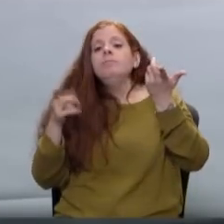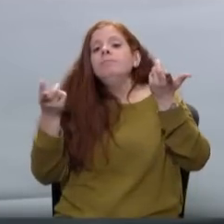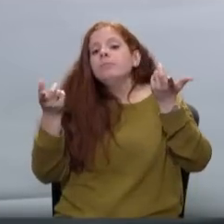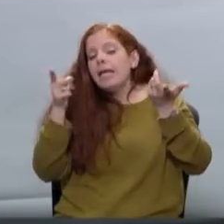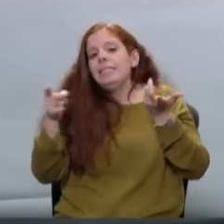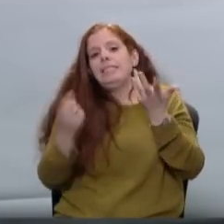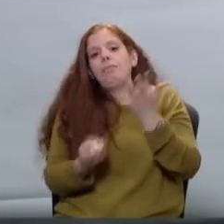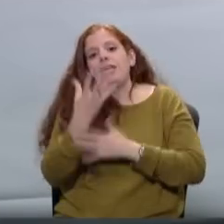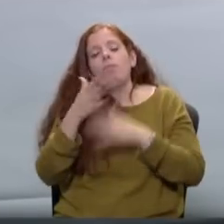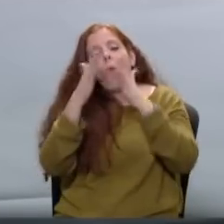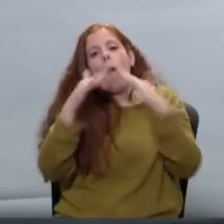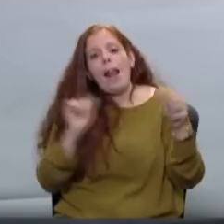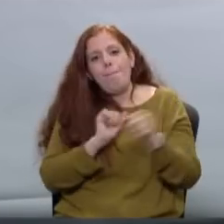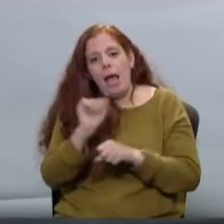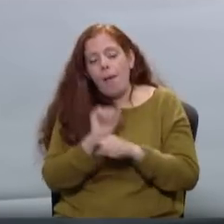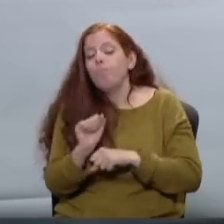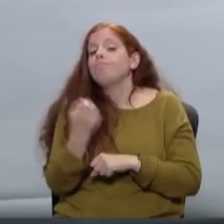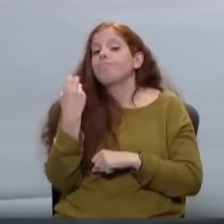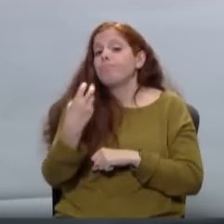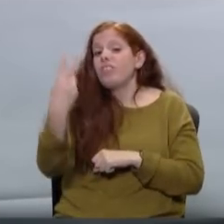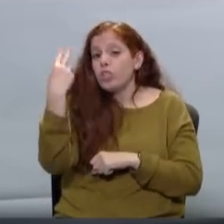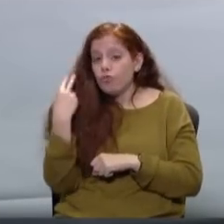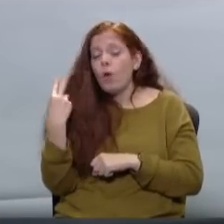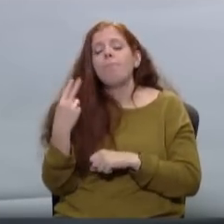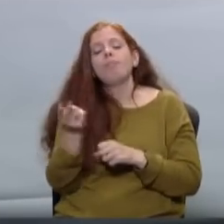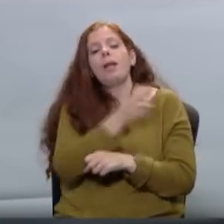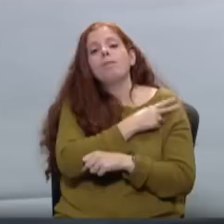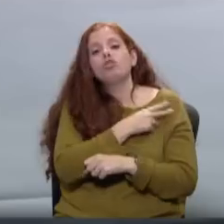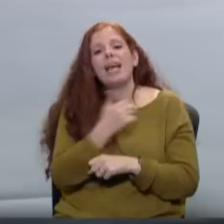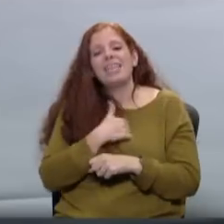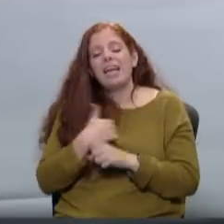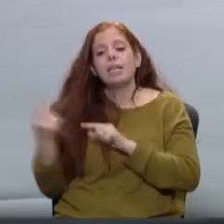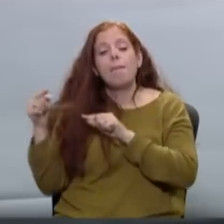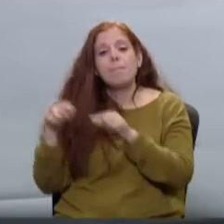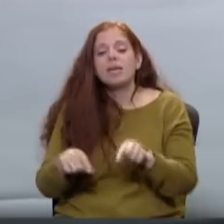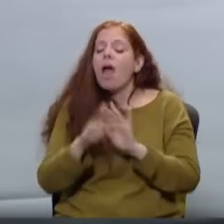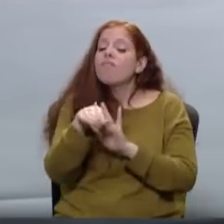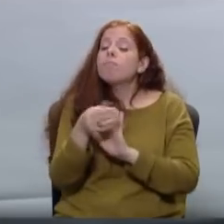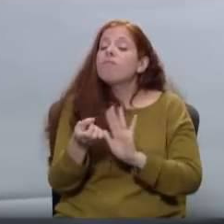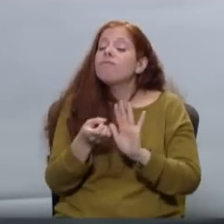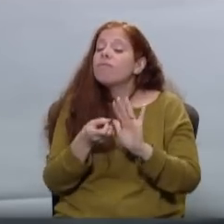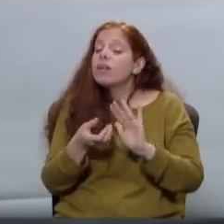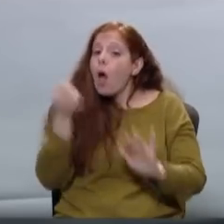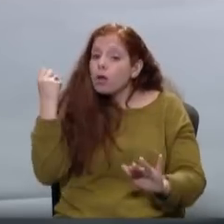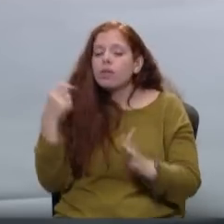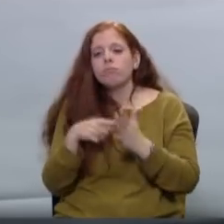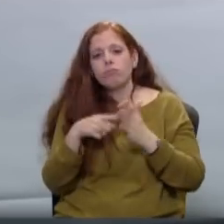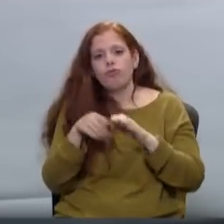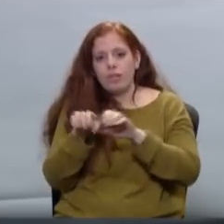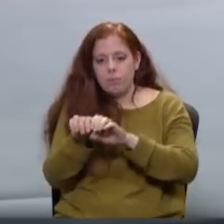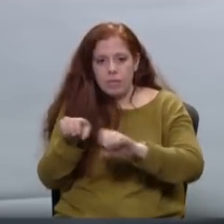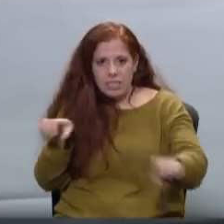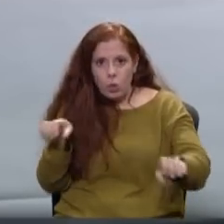הם הקימו אוהל מחאה. לפני כשבועיים מגיעה משטרת קנדה ומפנה אותם משם במטרה להניח את צינור הגז. ואז